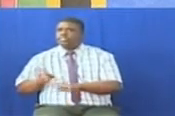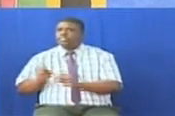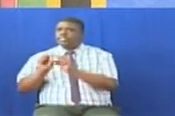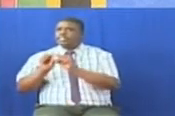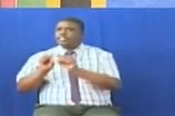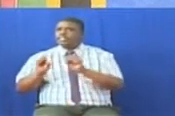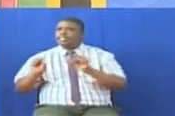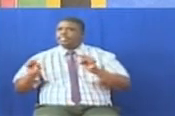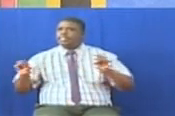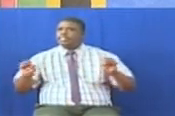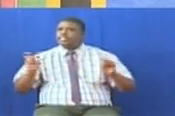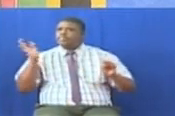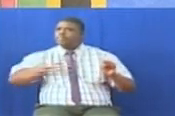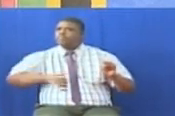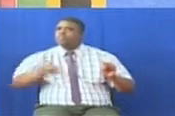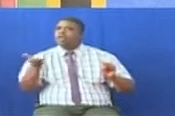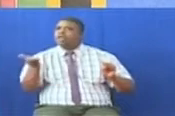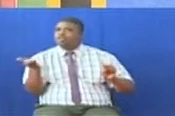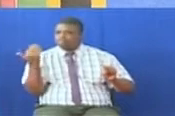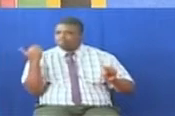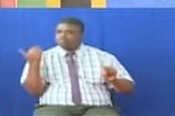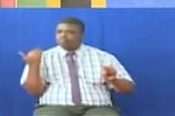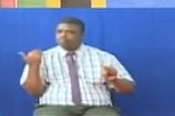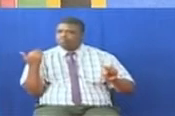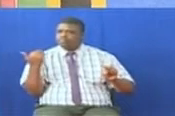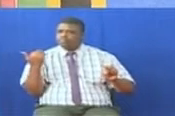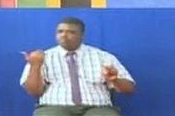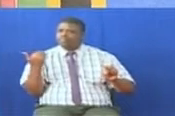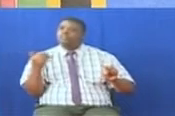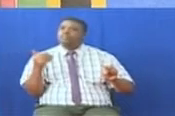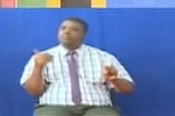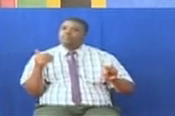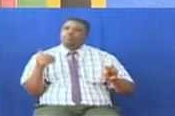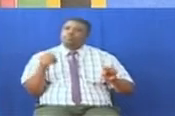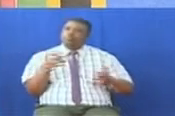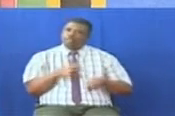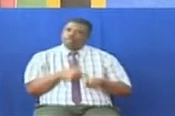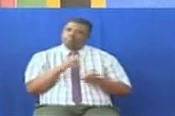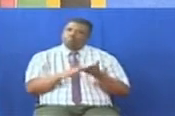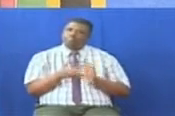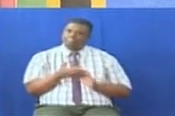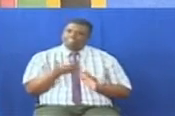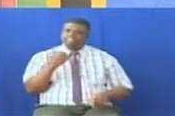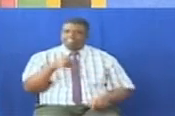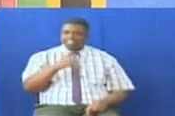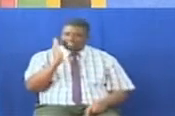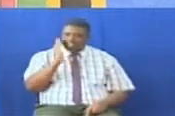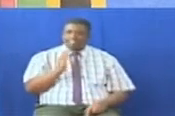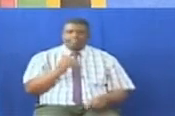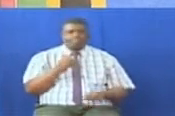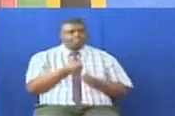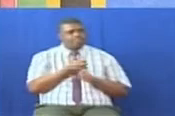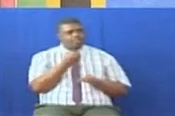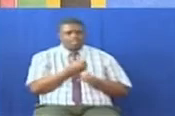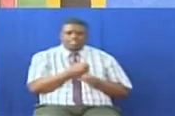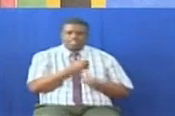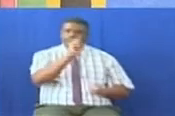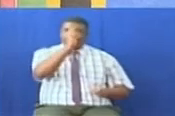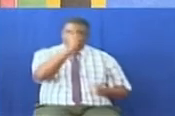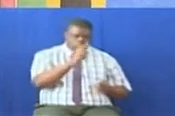naona unaendelea kuorodhesha. Naomba tunimalizie kwamba ni wakati mwafaka sasa kwa serikali kufanyia kazi mapungufu